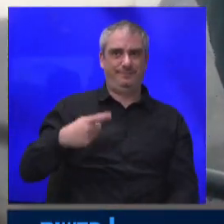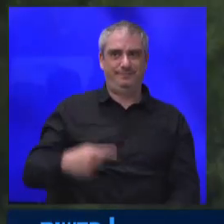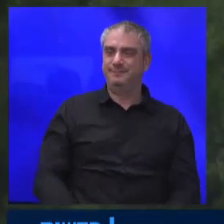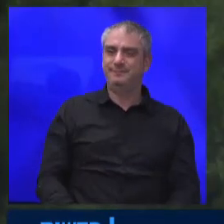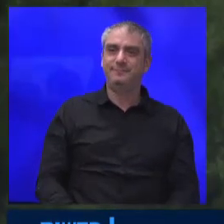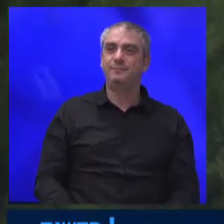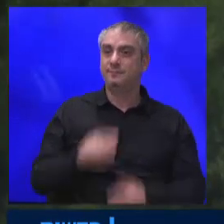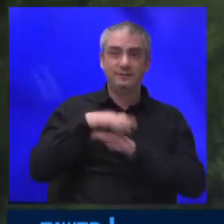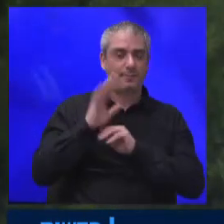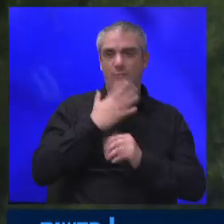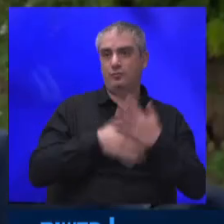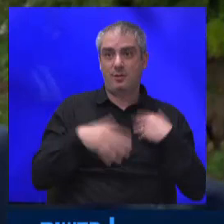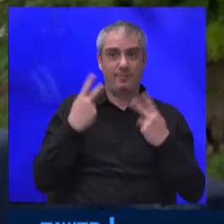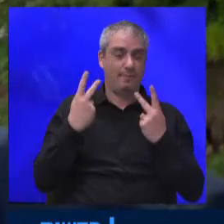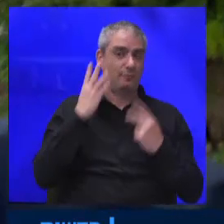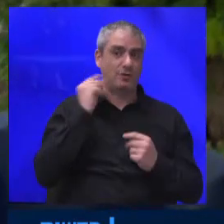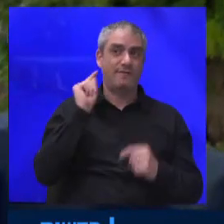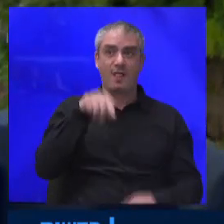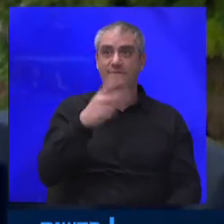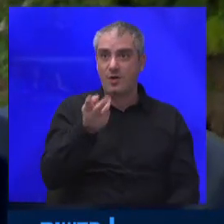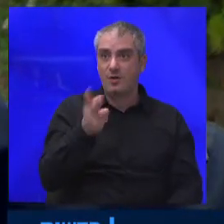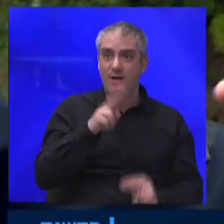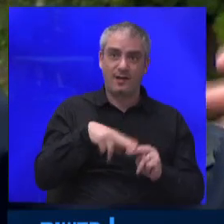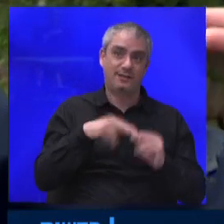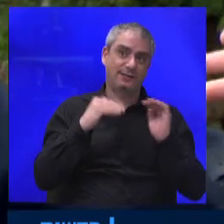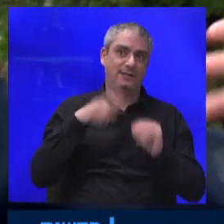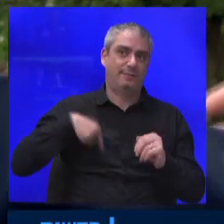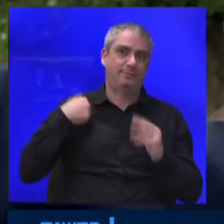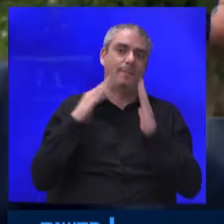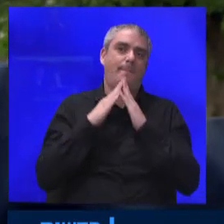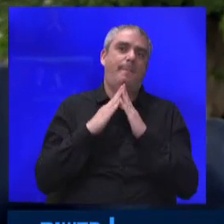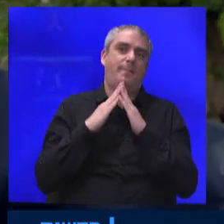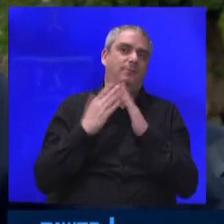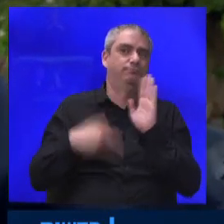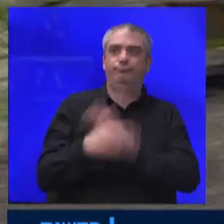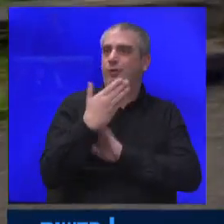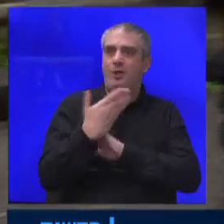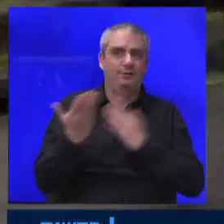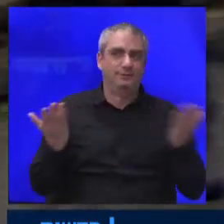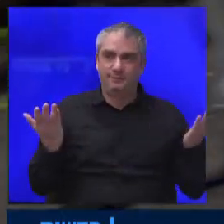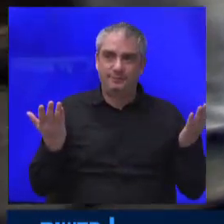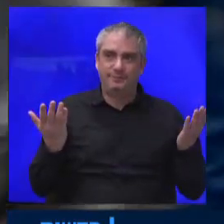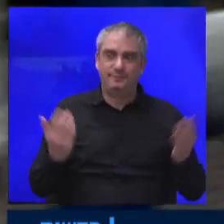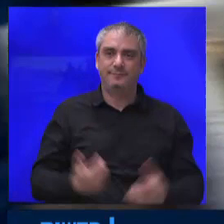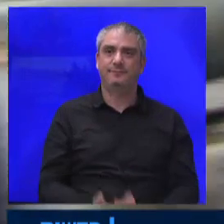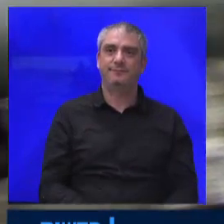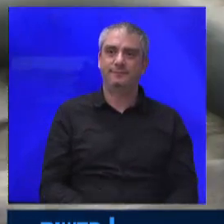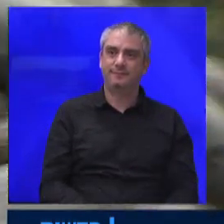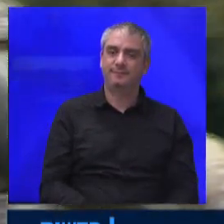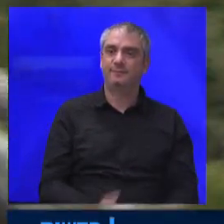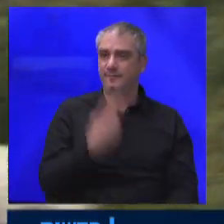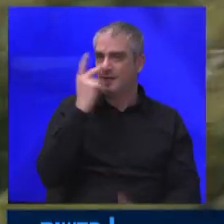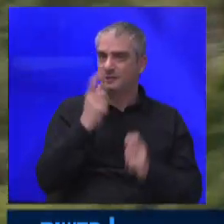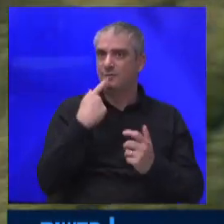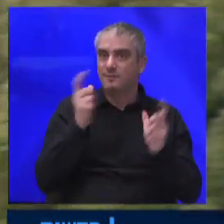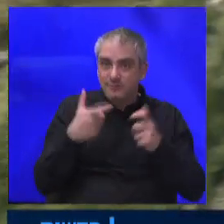זה זרימה ממש נחמדה וממש כיף לבוא לפה אחרי יחסית הרבה זמן שאנחנו בבית ולא יוצאים יותר מדי. תראה את האנשים, זה אומרים